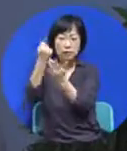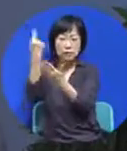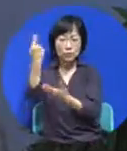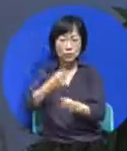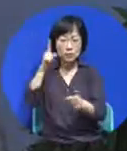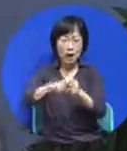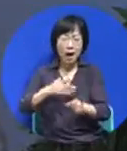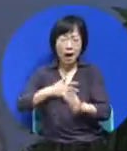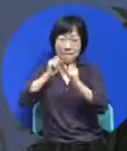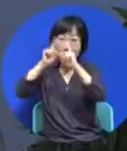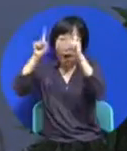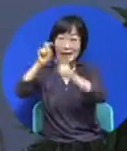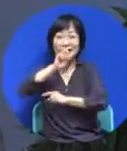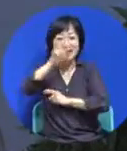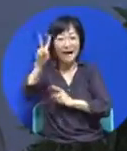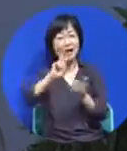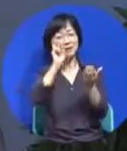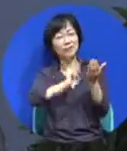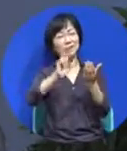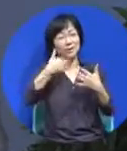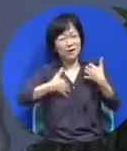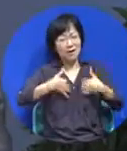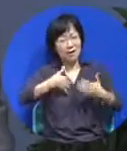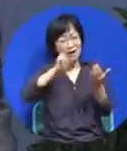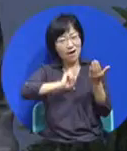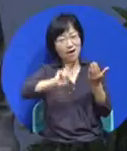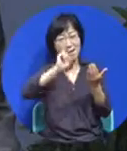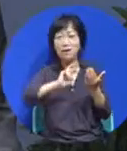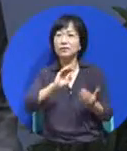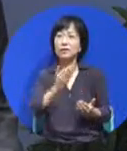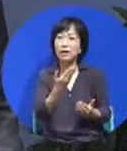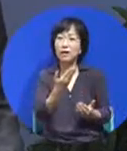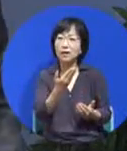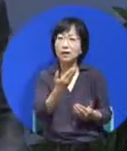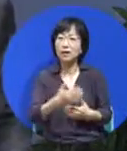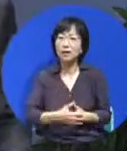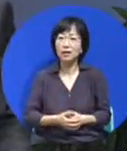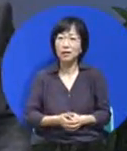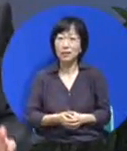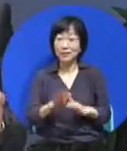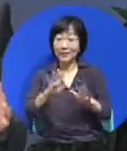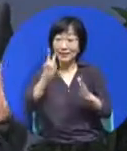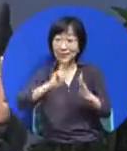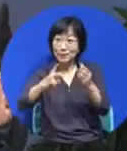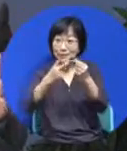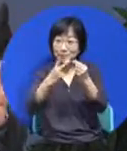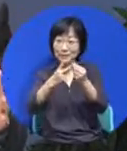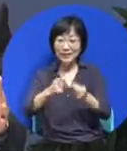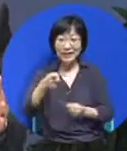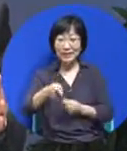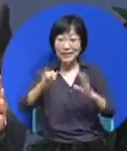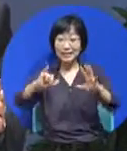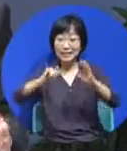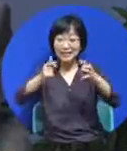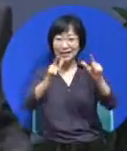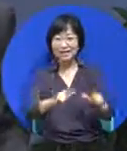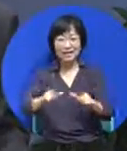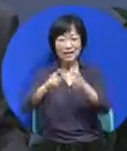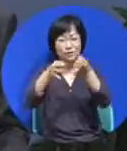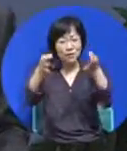to understand who Jesus is and why he came for you to praise properly. 2절에 보니까 이 세상 사는 동안에 주